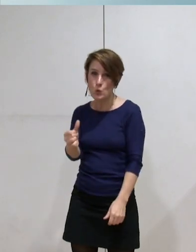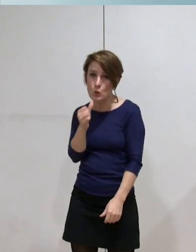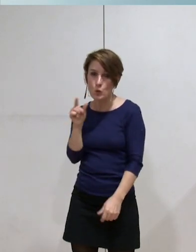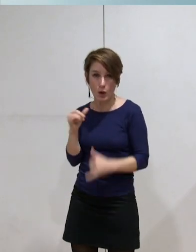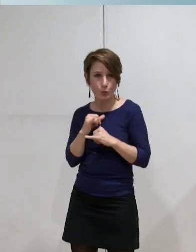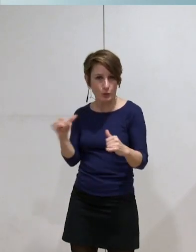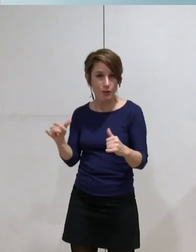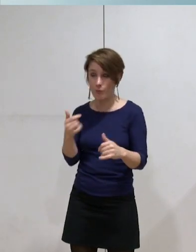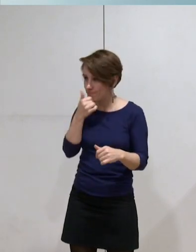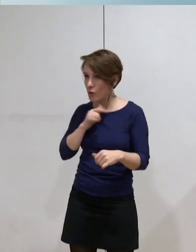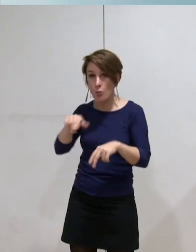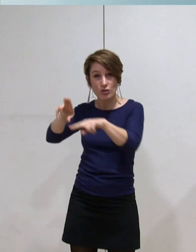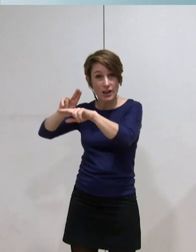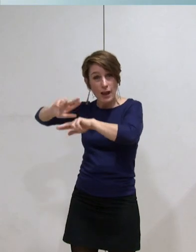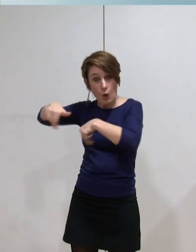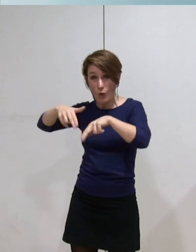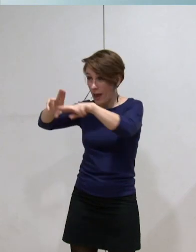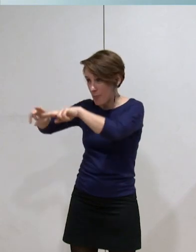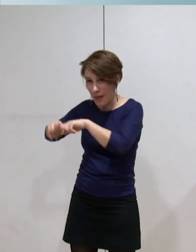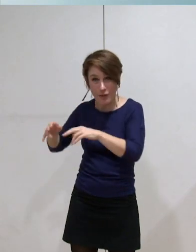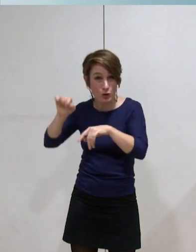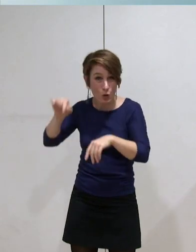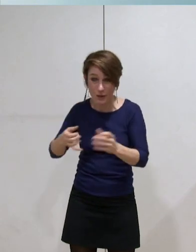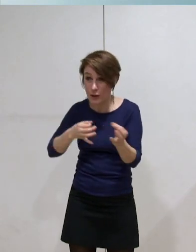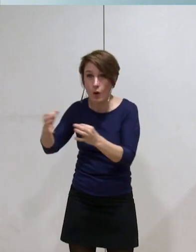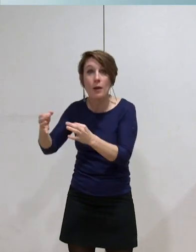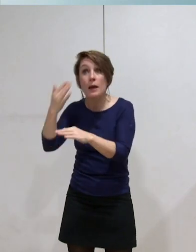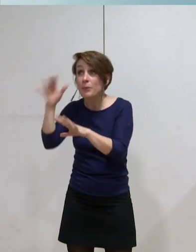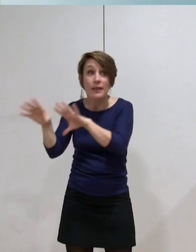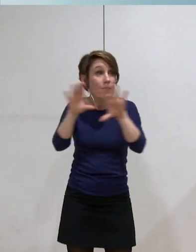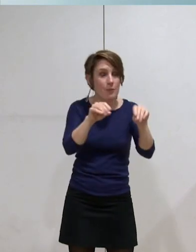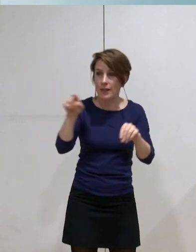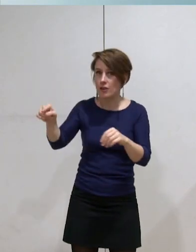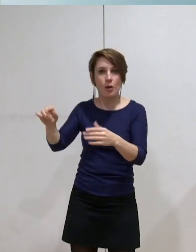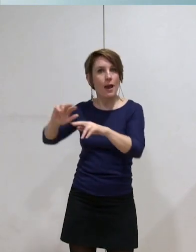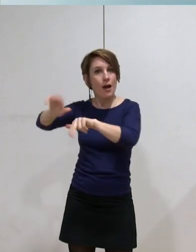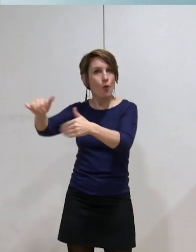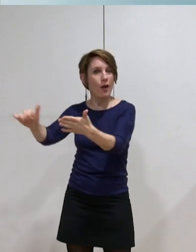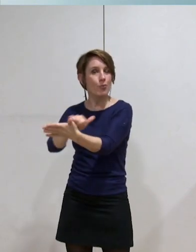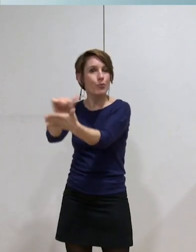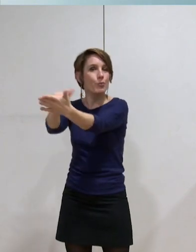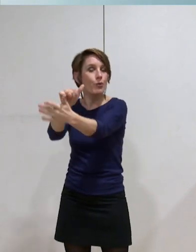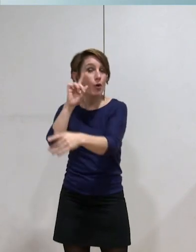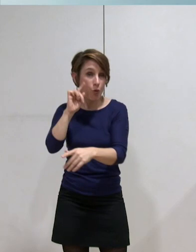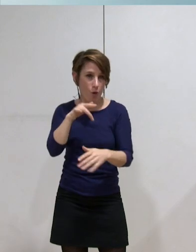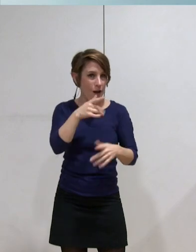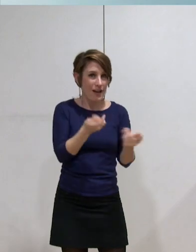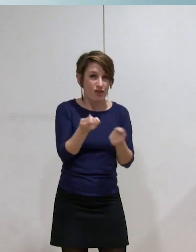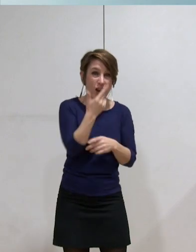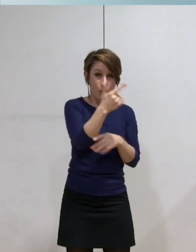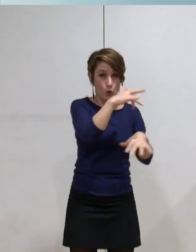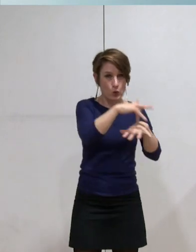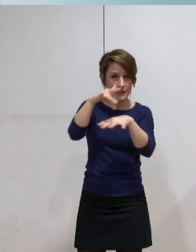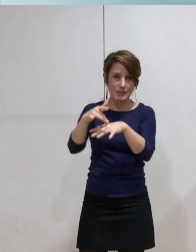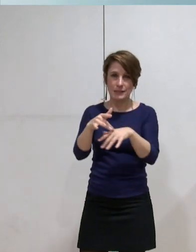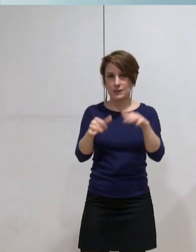maintenance obligatoire qui de fait seront supprimés puisque nous n'aurons plus que deux sites principaux à gérer en terme de